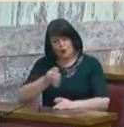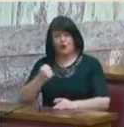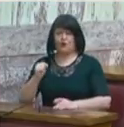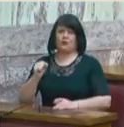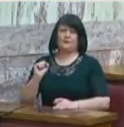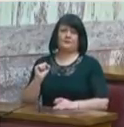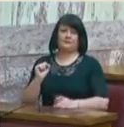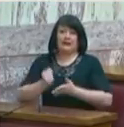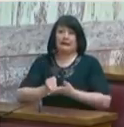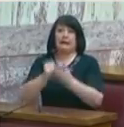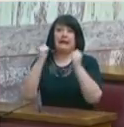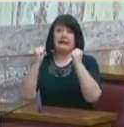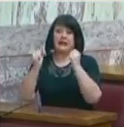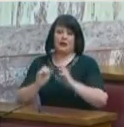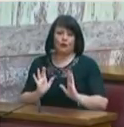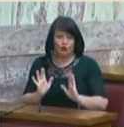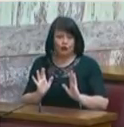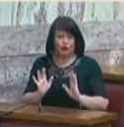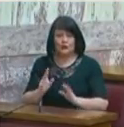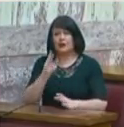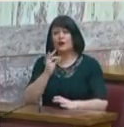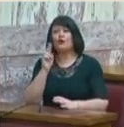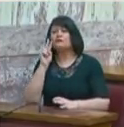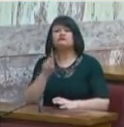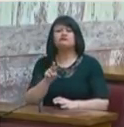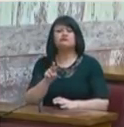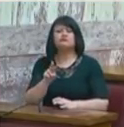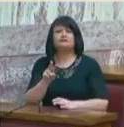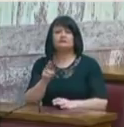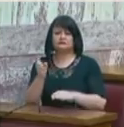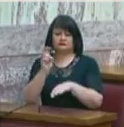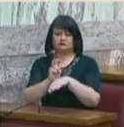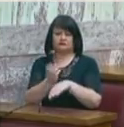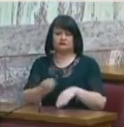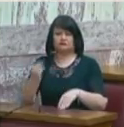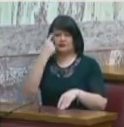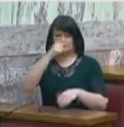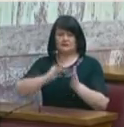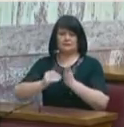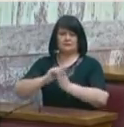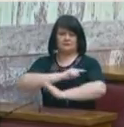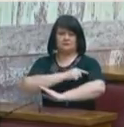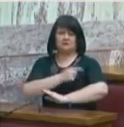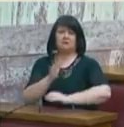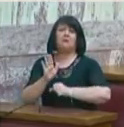της υγείας, καθώς βλέπετε πλεονάζουν ιατρικό προσωπικό στα δημόσια νοσοκομεία.